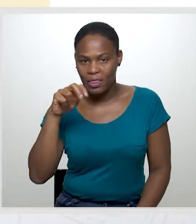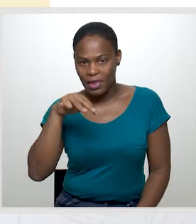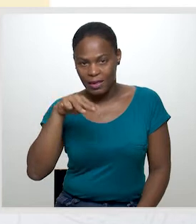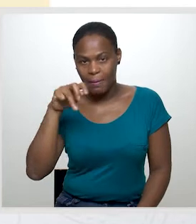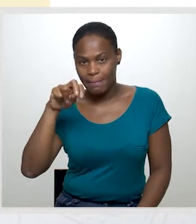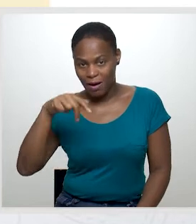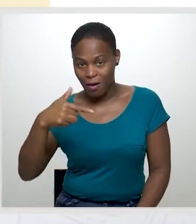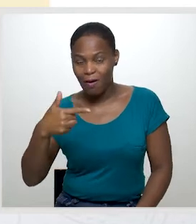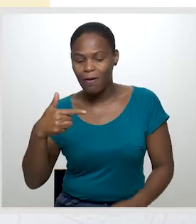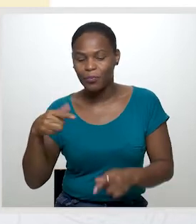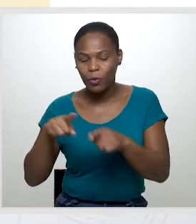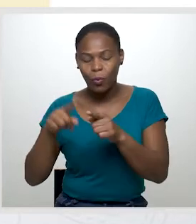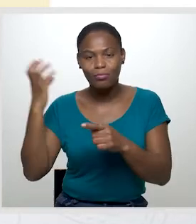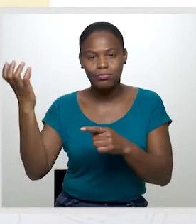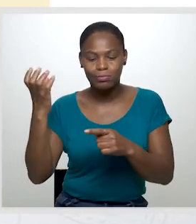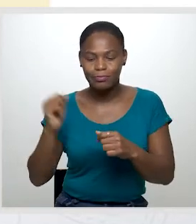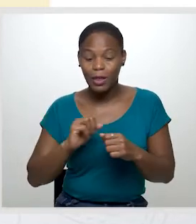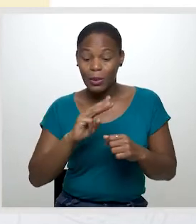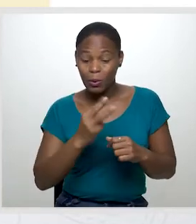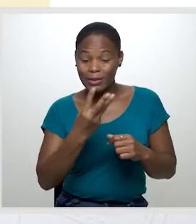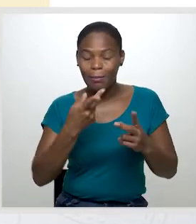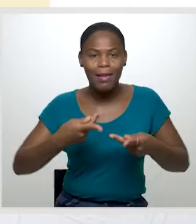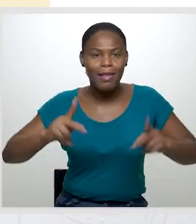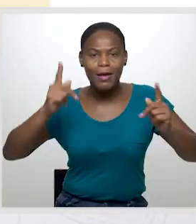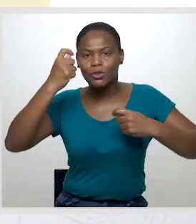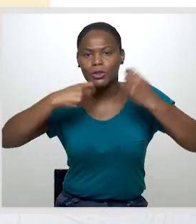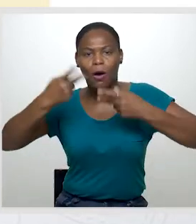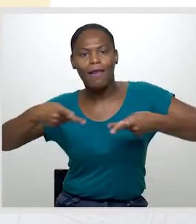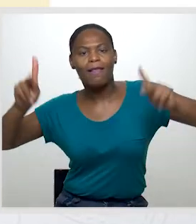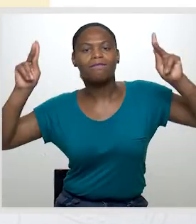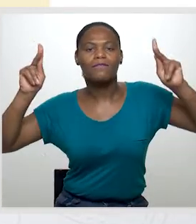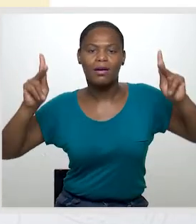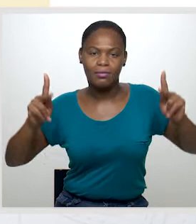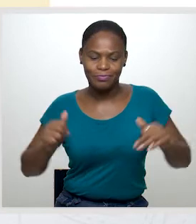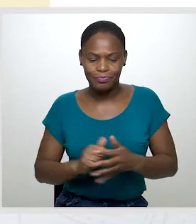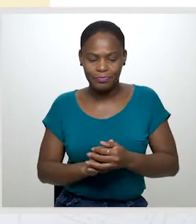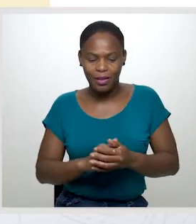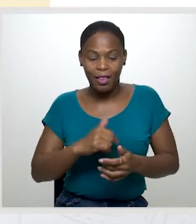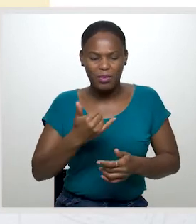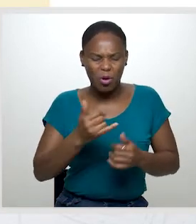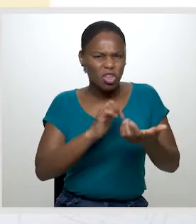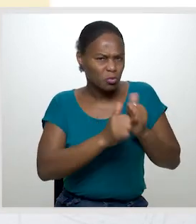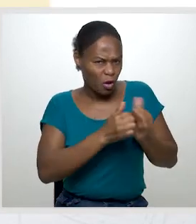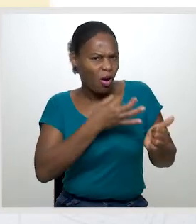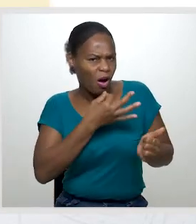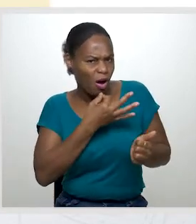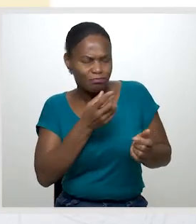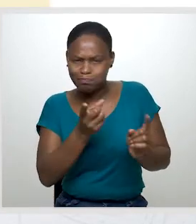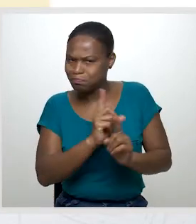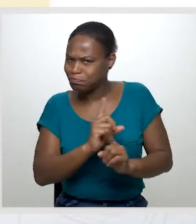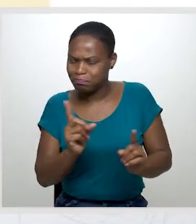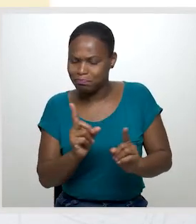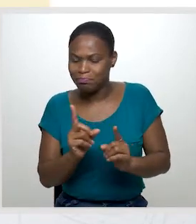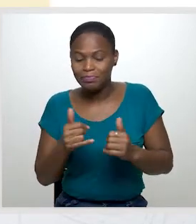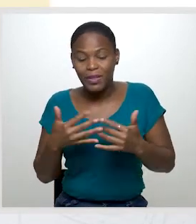la liberté d'expression. Très bien. Le sport a été abordé? Non, très bien.